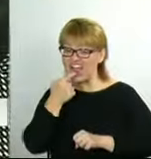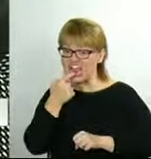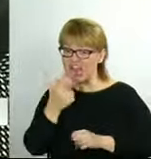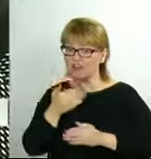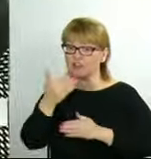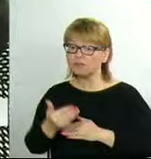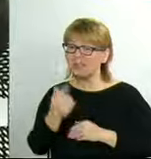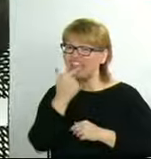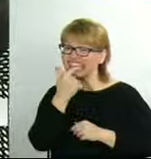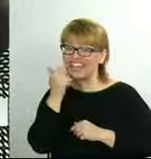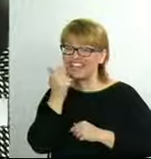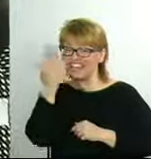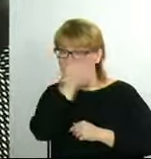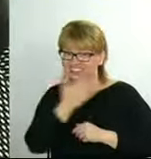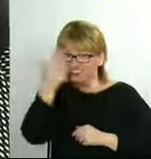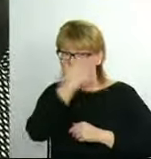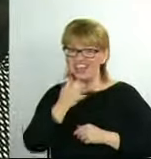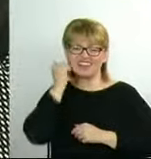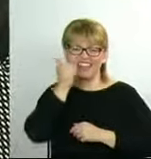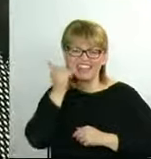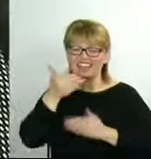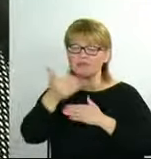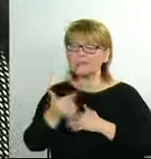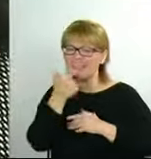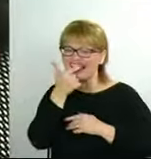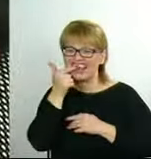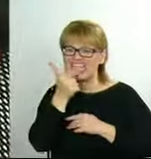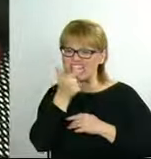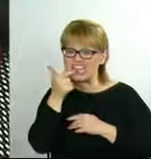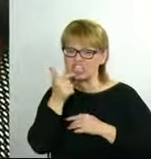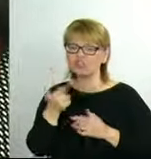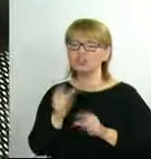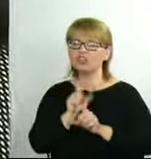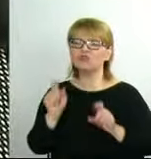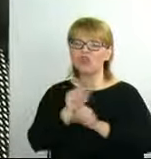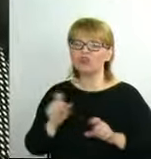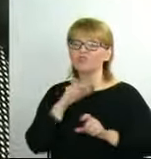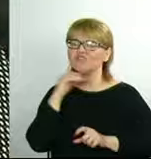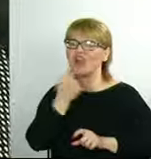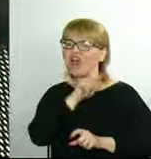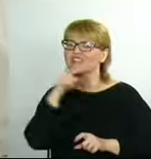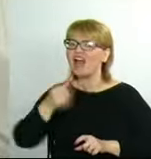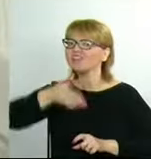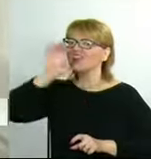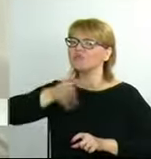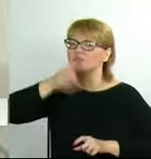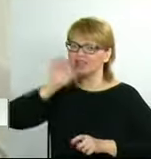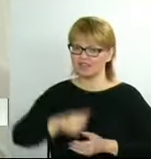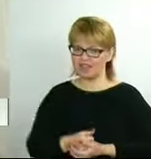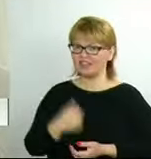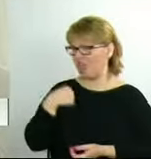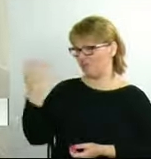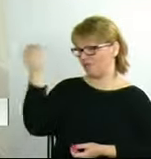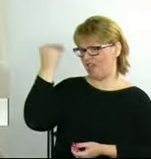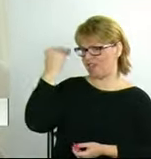im korunky, ale majú hnedé, čierne tie predné zúbky. To je výsledok tej vysokej konzumácie sladkých nápojov. Ja som sa naučil